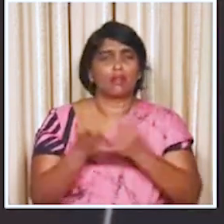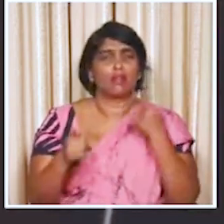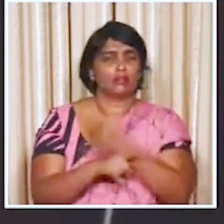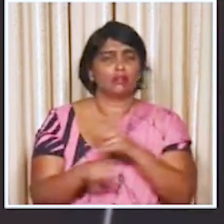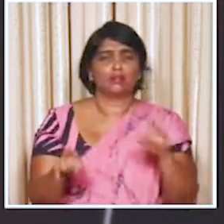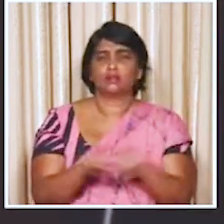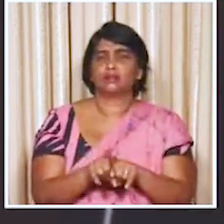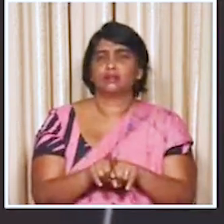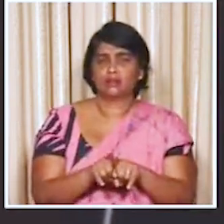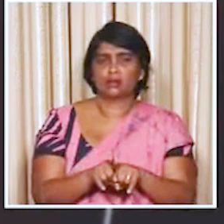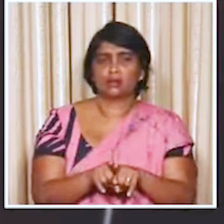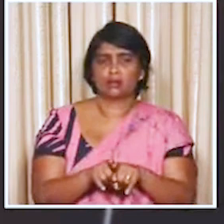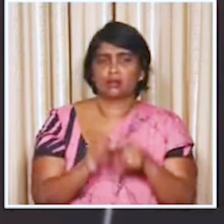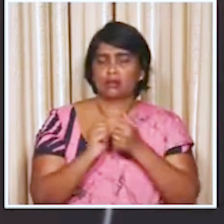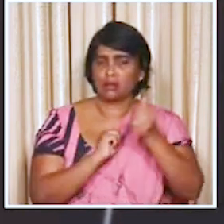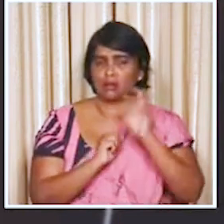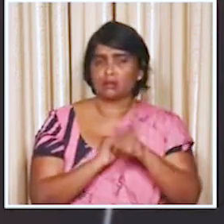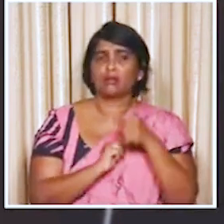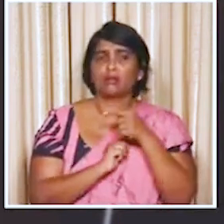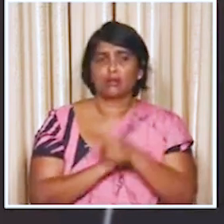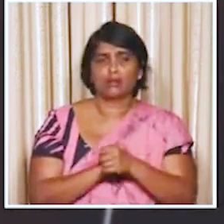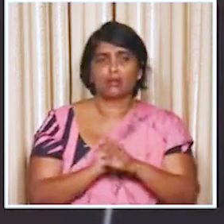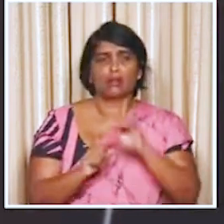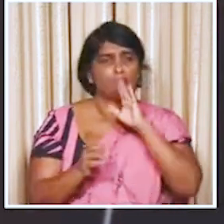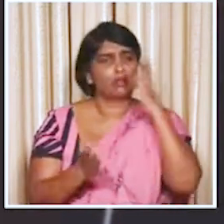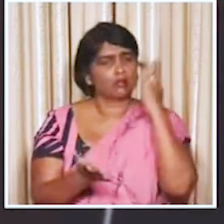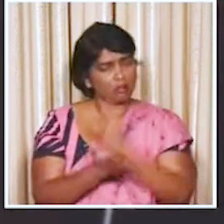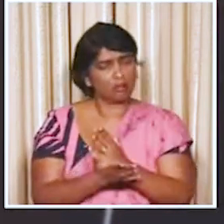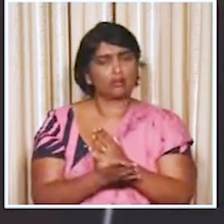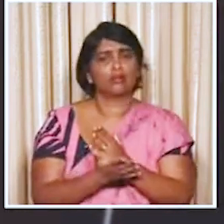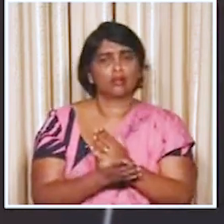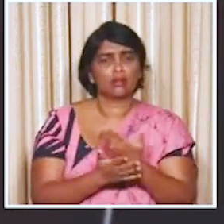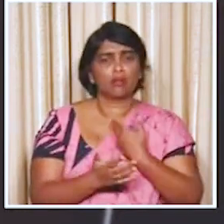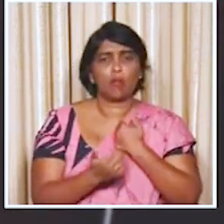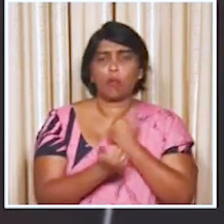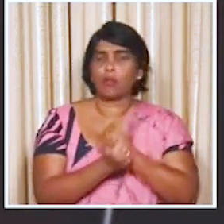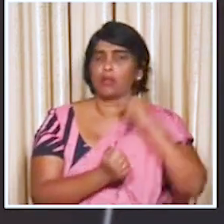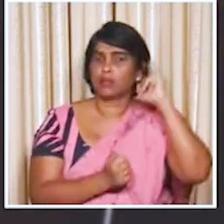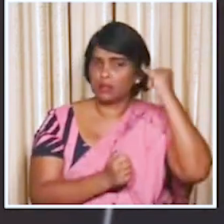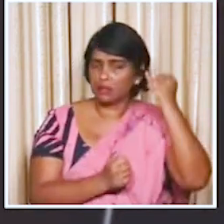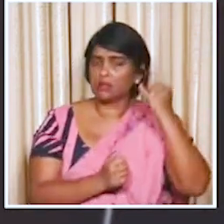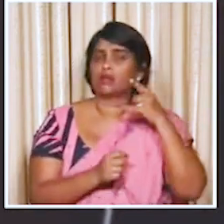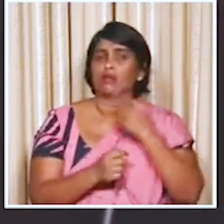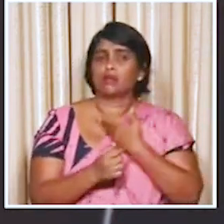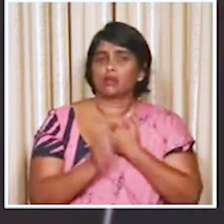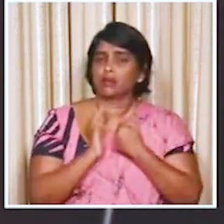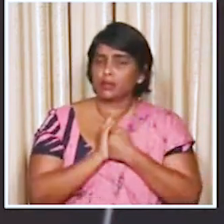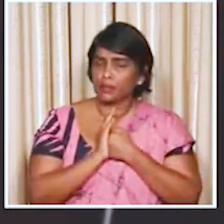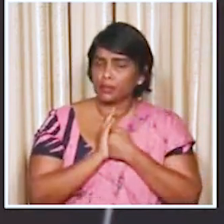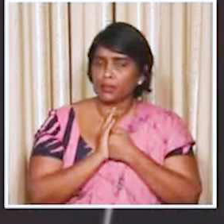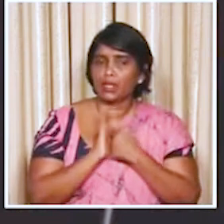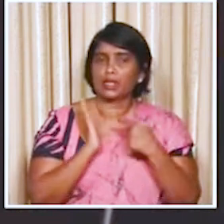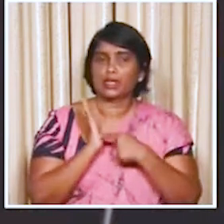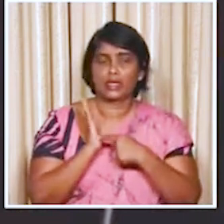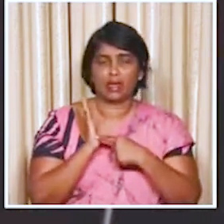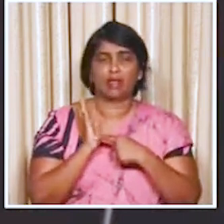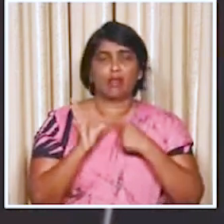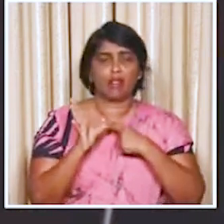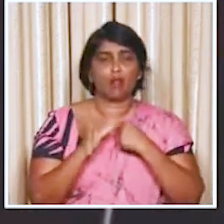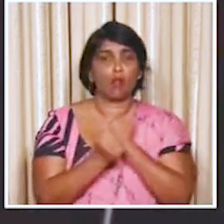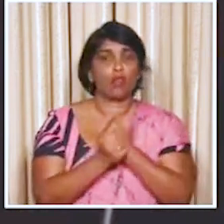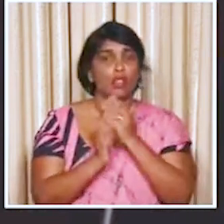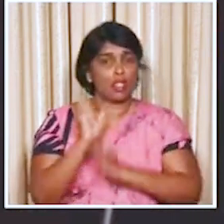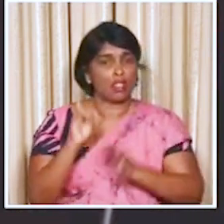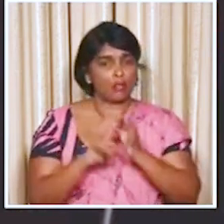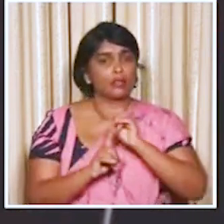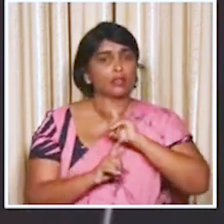lak karna kiyala me karna wedding meka wahama nawattanda mam polispati tumagen ut mama garu ape tirannalas polis emati